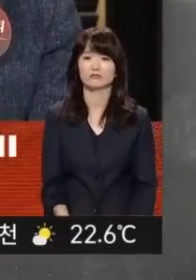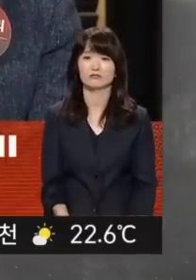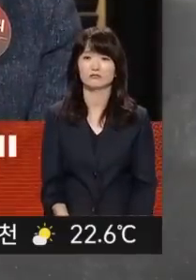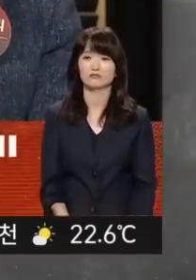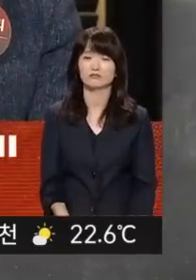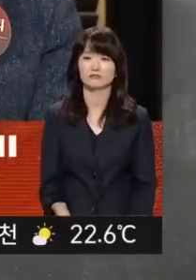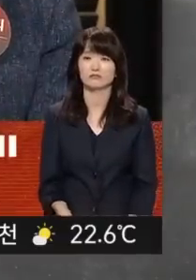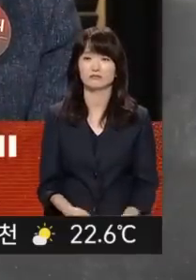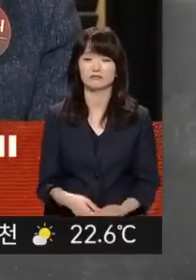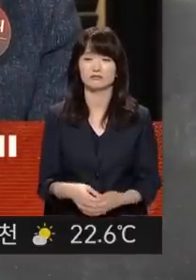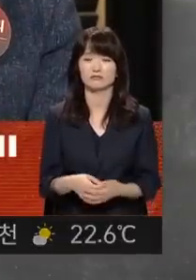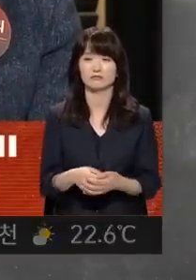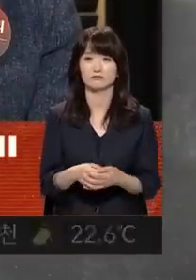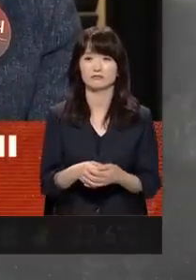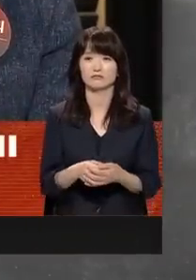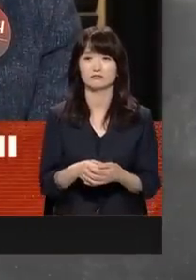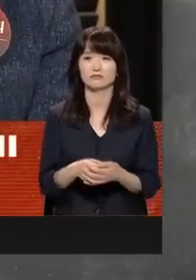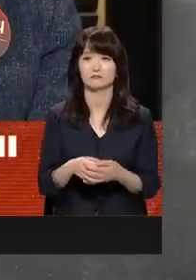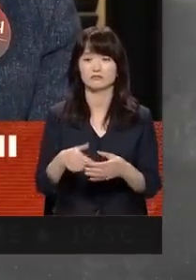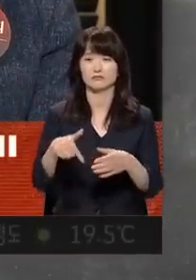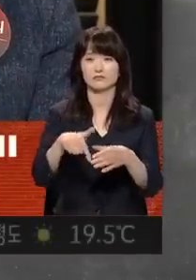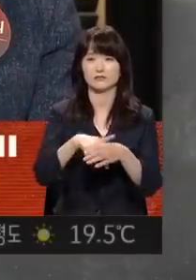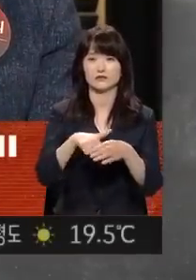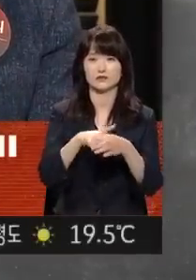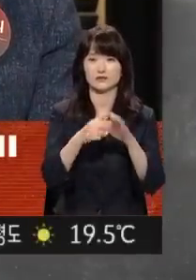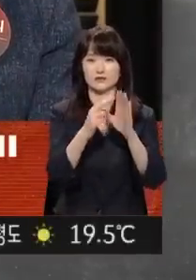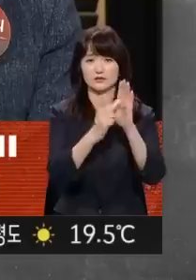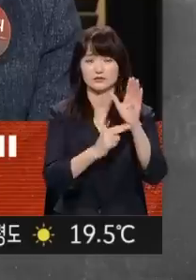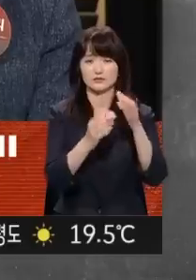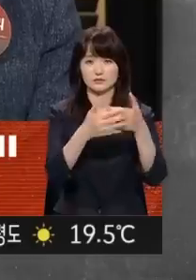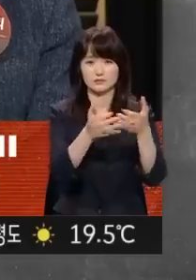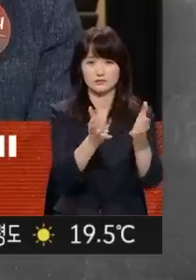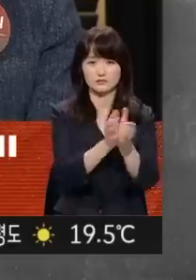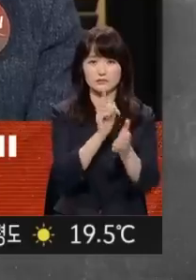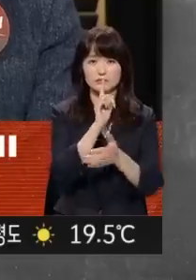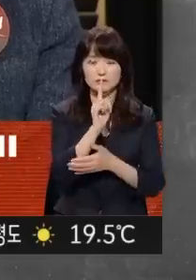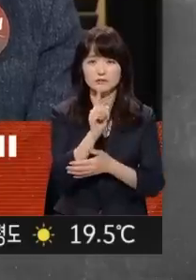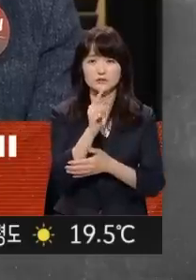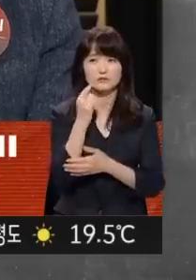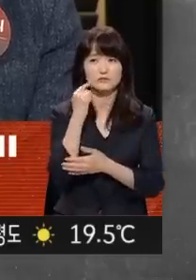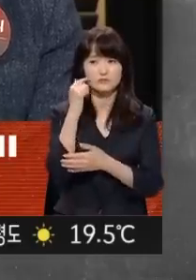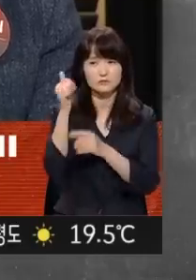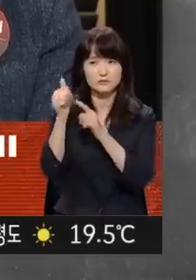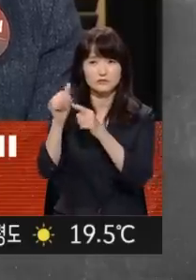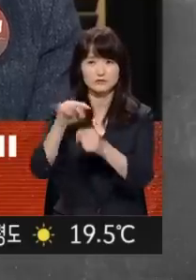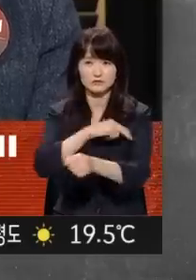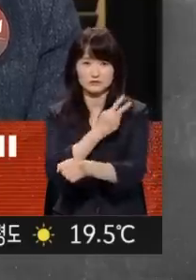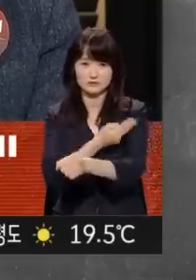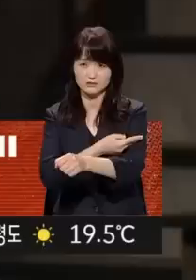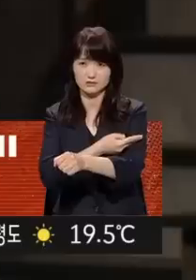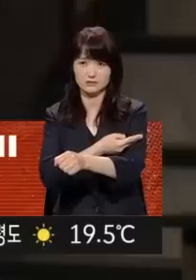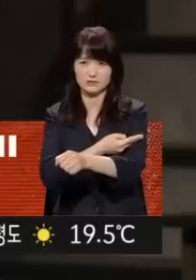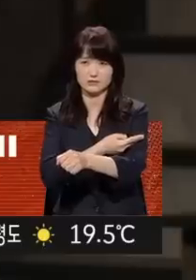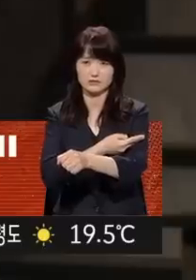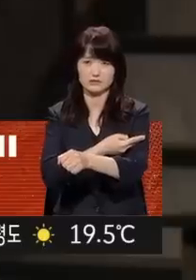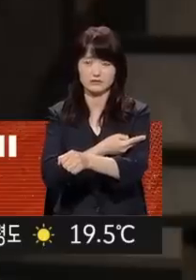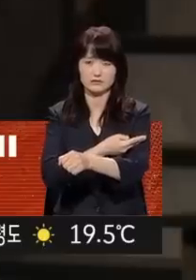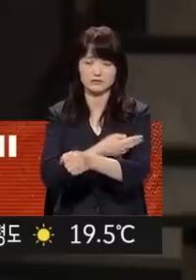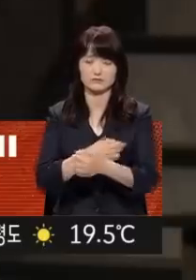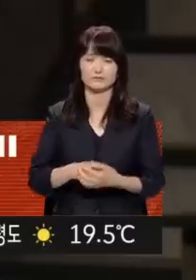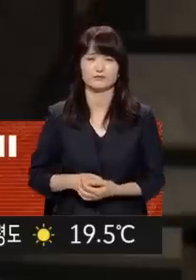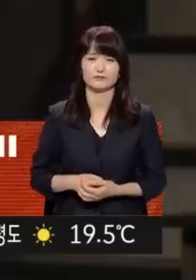개신교단에서도 이런 주장을 하는 목사라면 약간 이단 사이비로 좀 분류가 될 것 같은데요 한마디로 헛소리죠